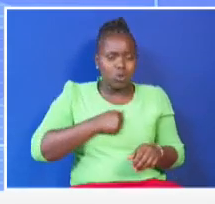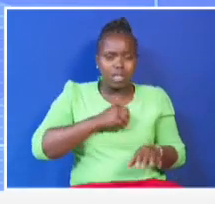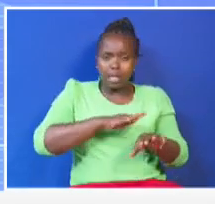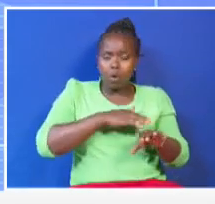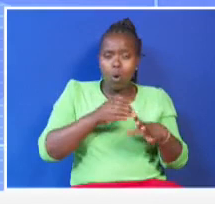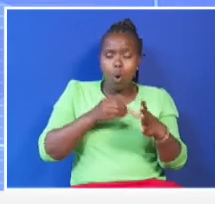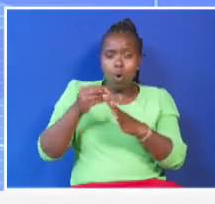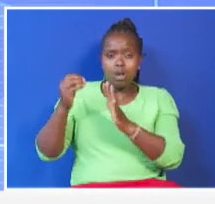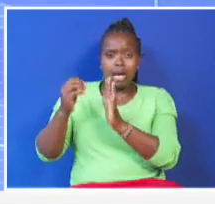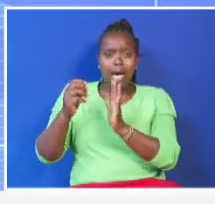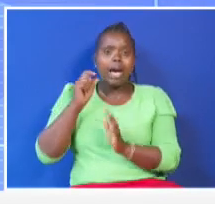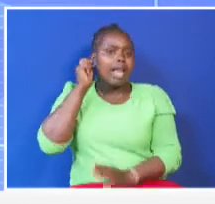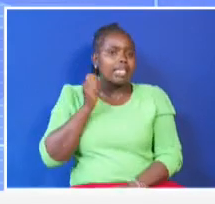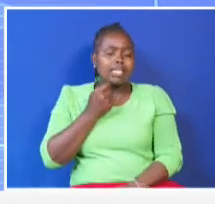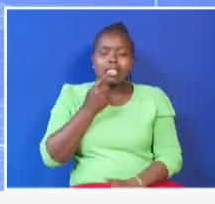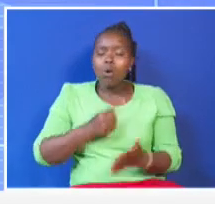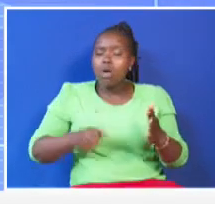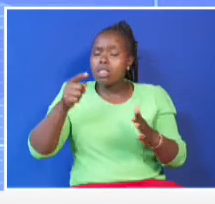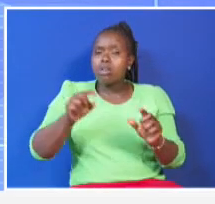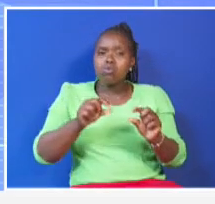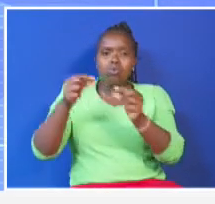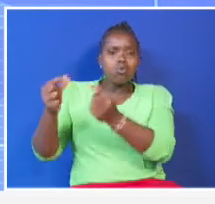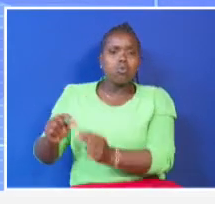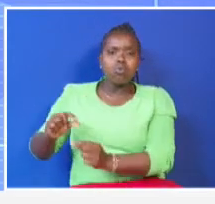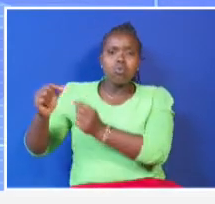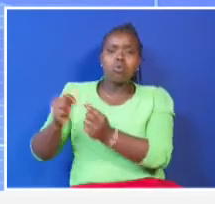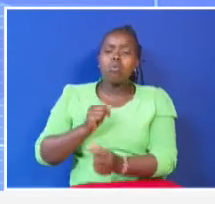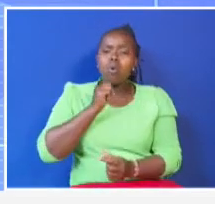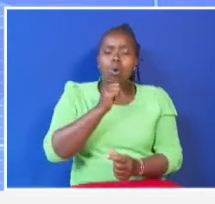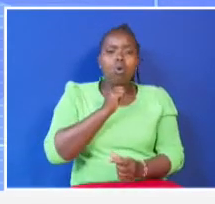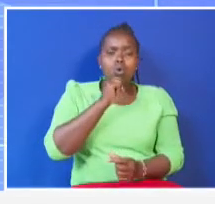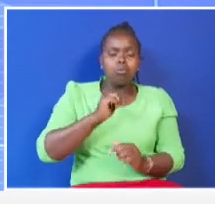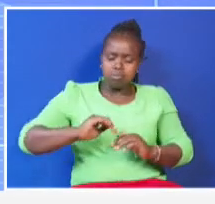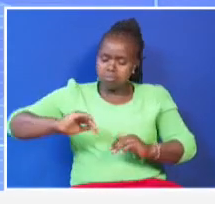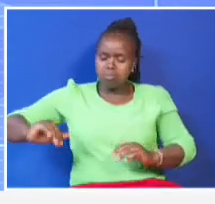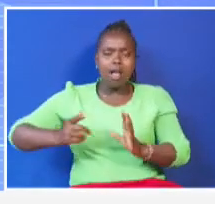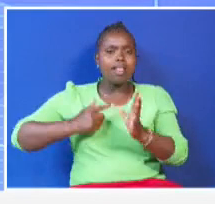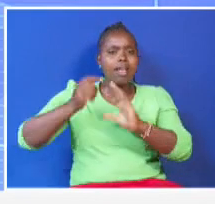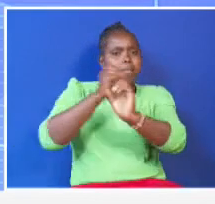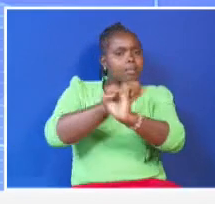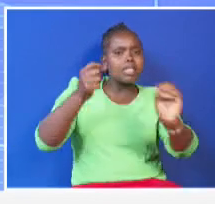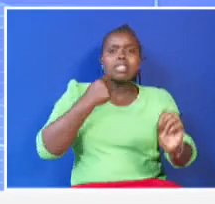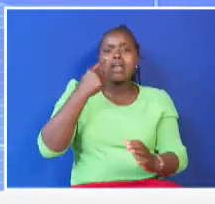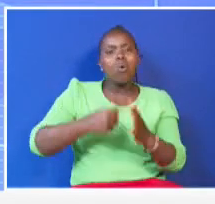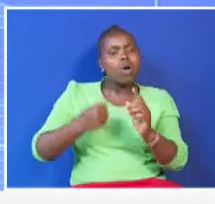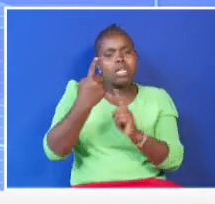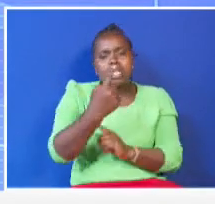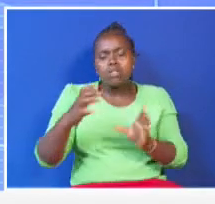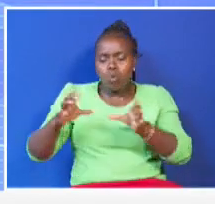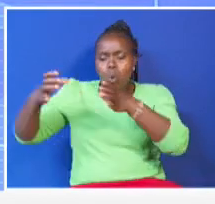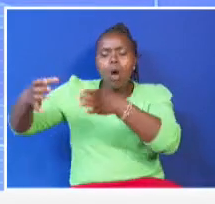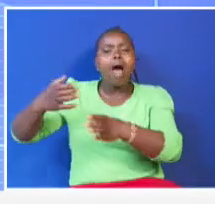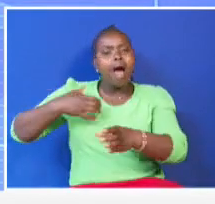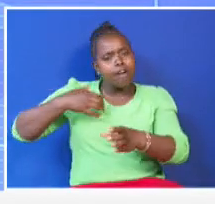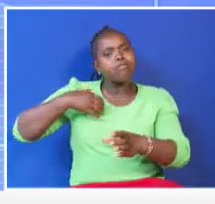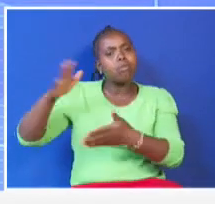kuwasuta wanaosema kwamba ni wakati wa jamii zilizoshikilia uongozi kukaa kando. Rais sasa amesema kwamba kila jamii ina uwezo wa kushikilia